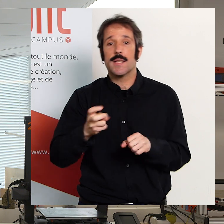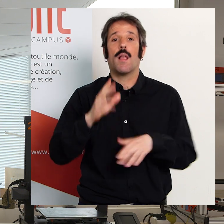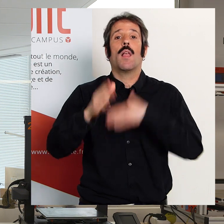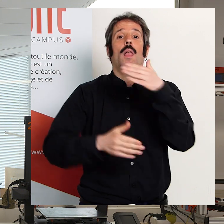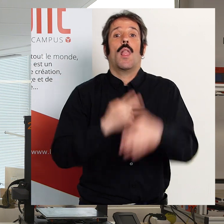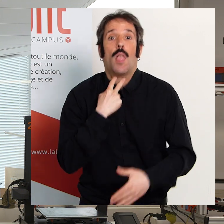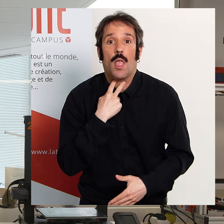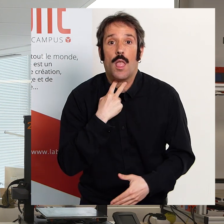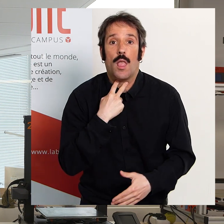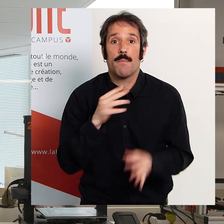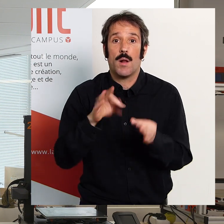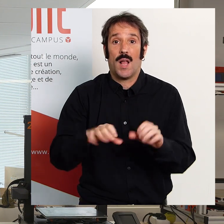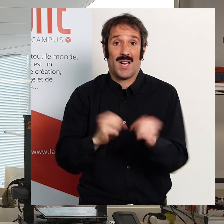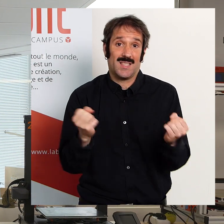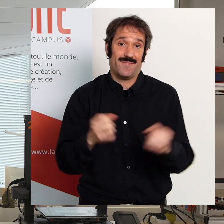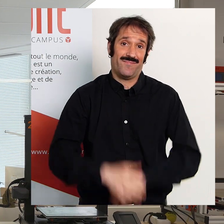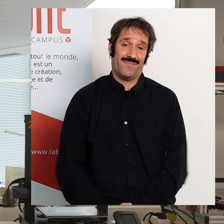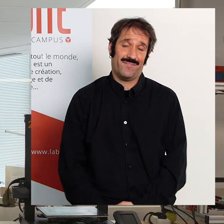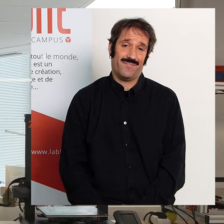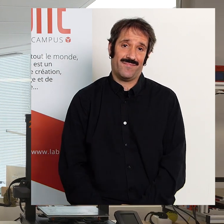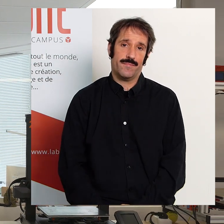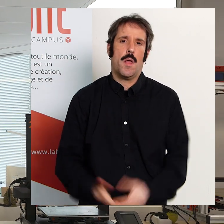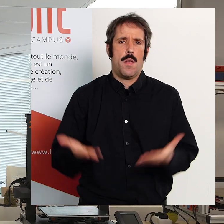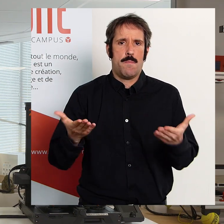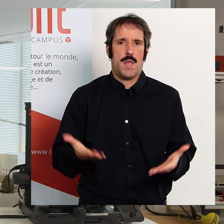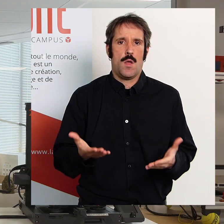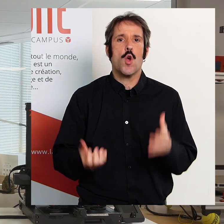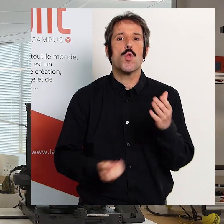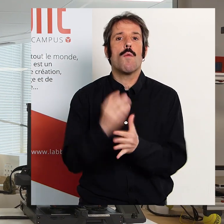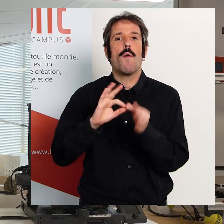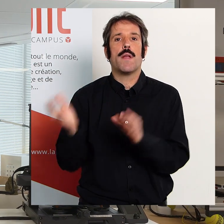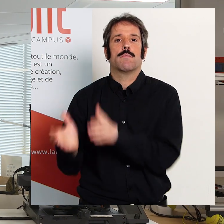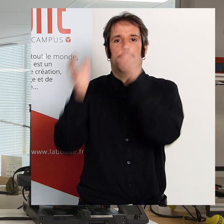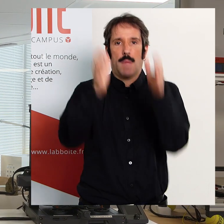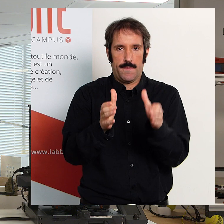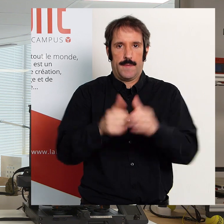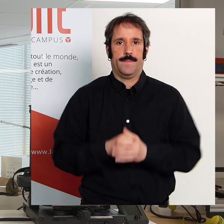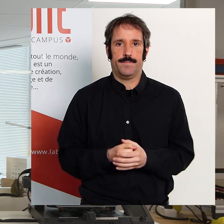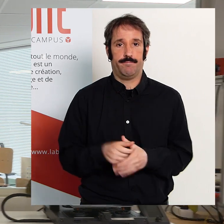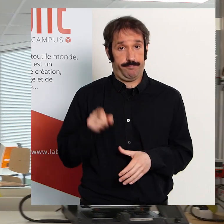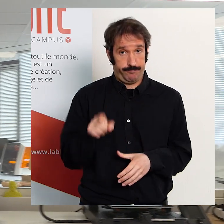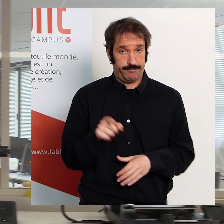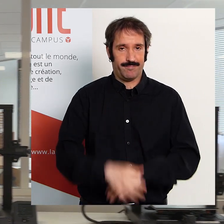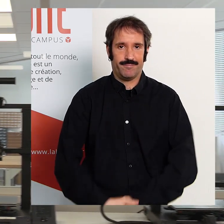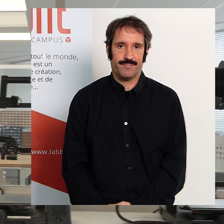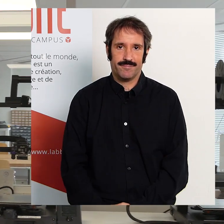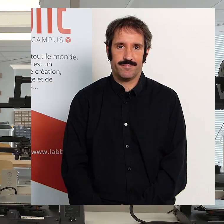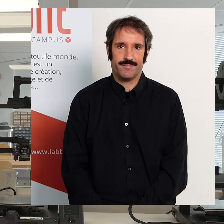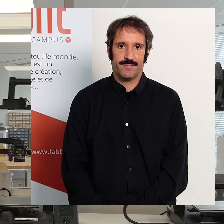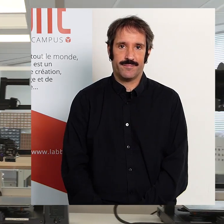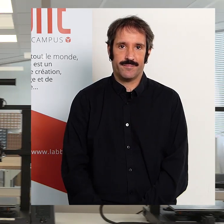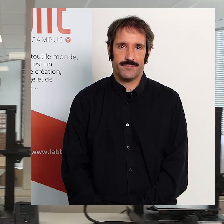risque de bloquer par la suite et provoquer une casse. Alors chargeons maintenant notre nouveau fil, qui est